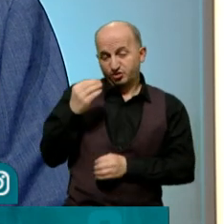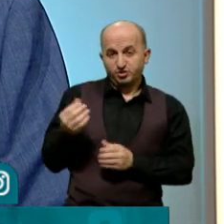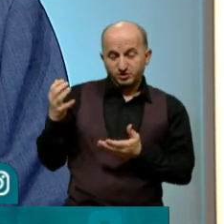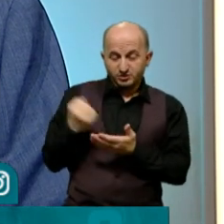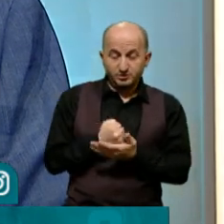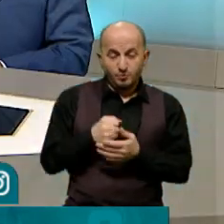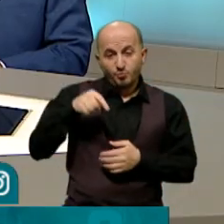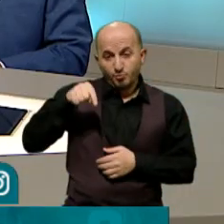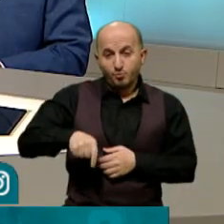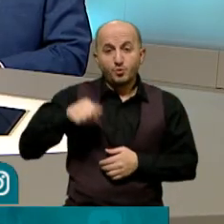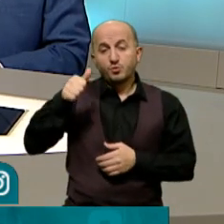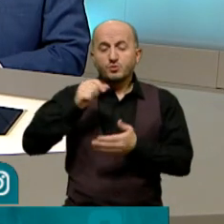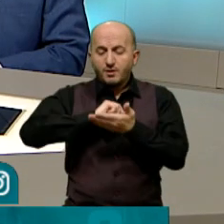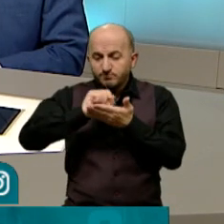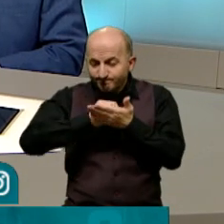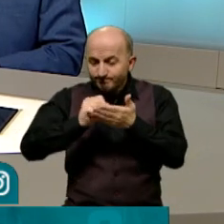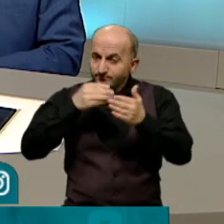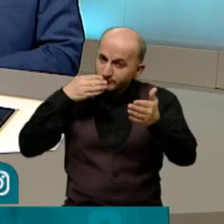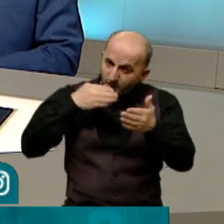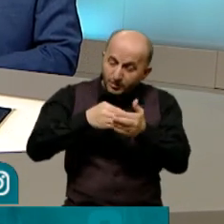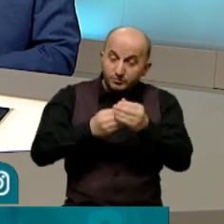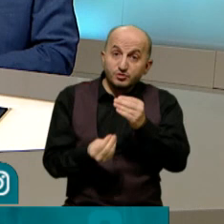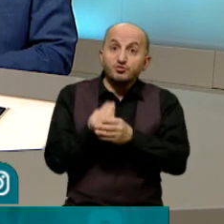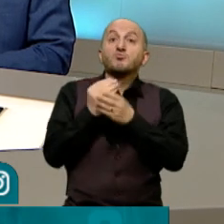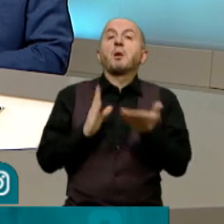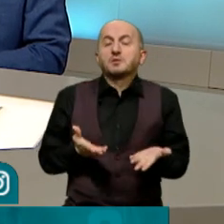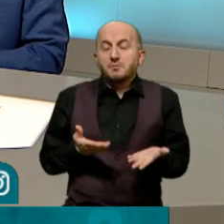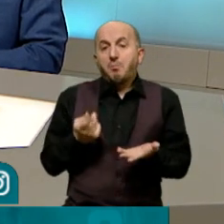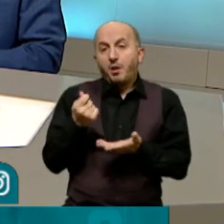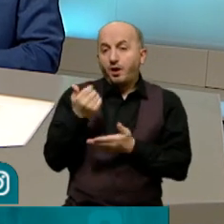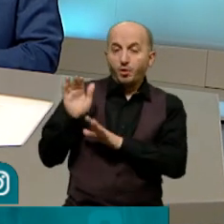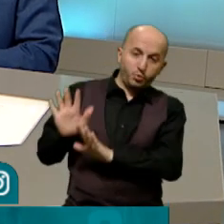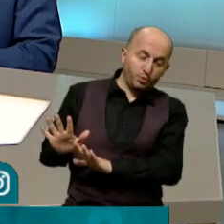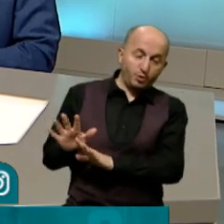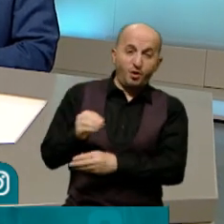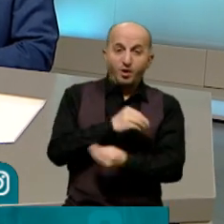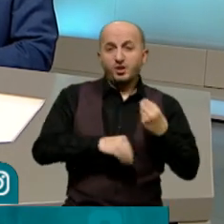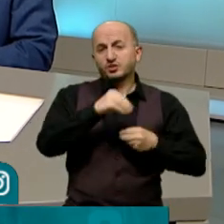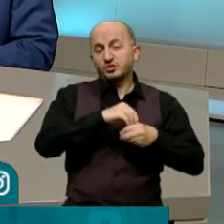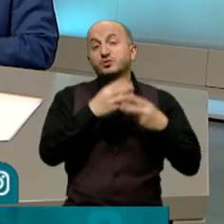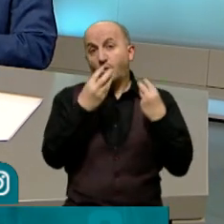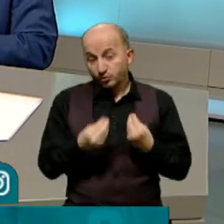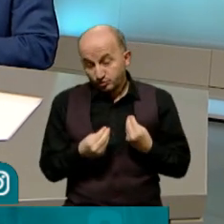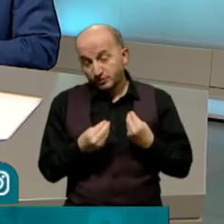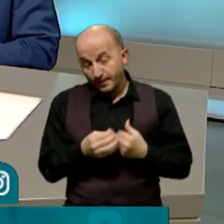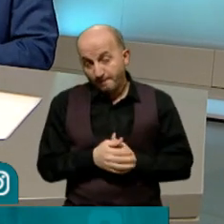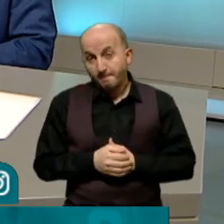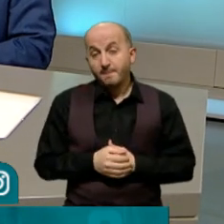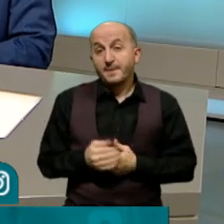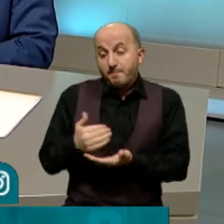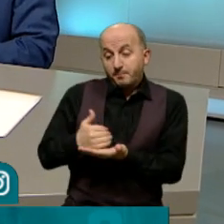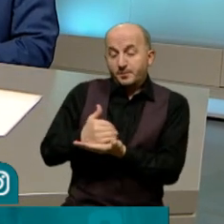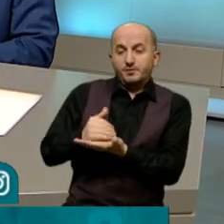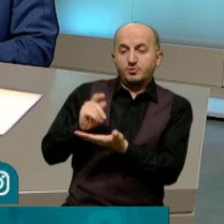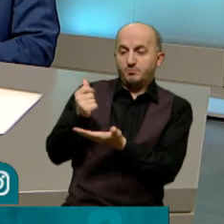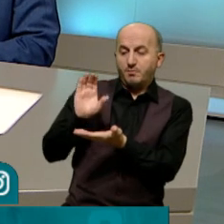yazıldı, gidemedi ama parası da duruyor. Yani bu hac için de olsa, hac için de olsa birikmiş